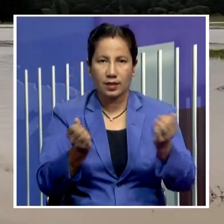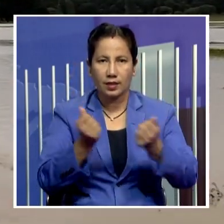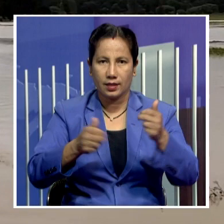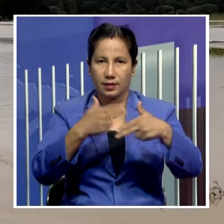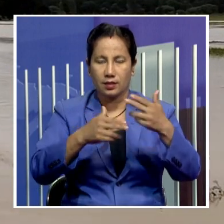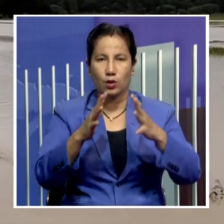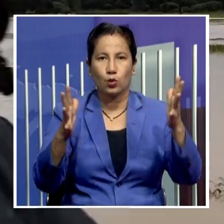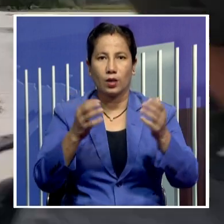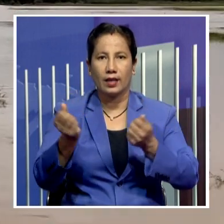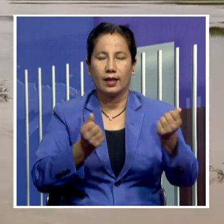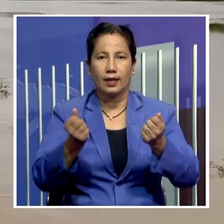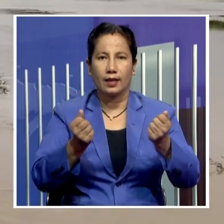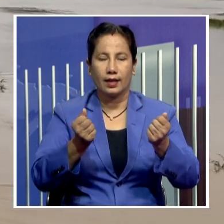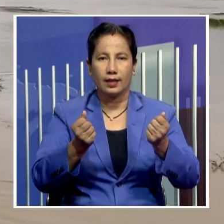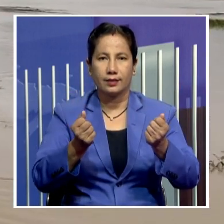छन्।